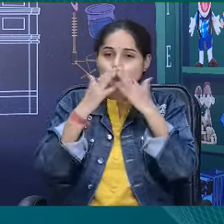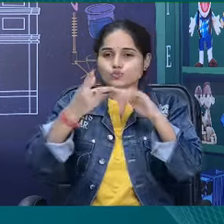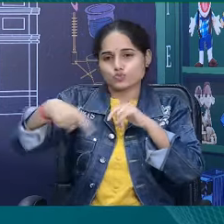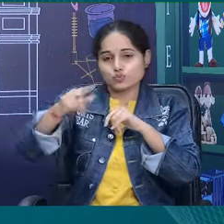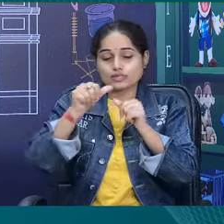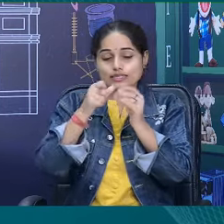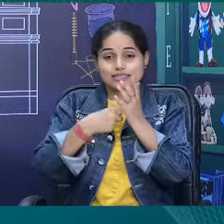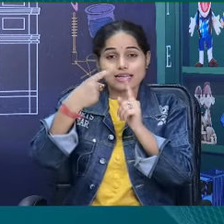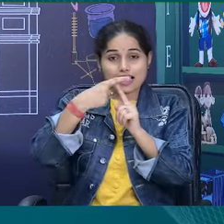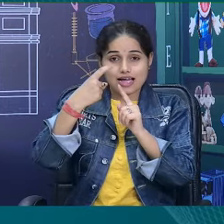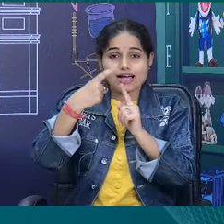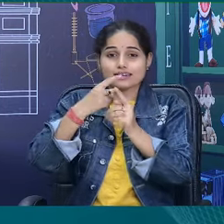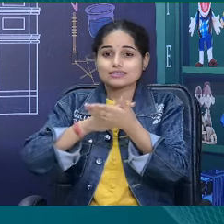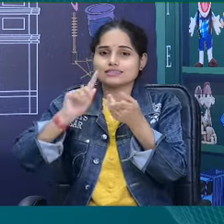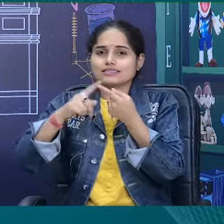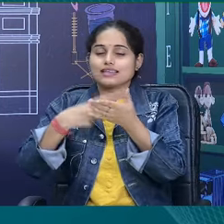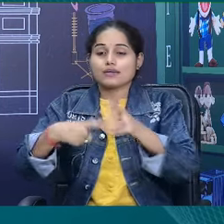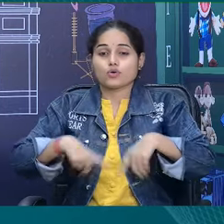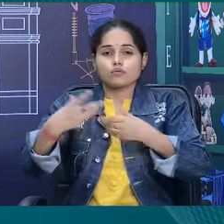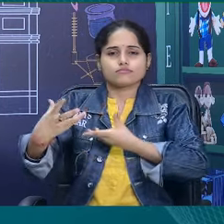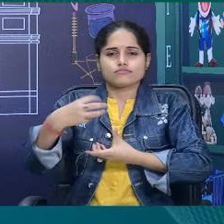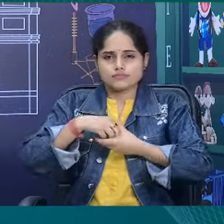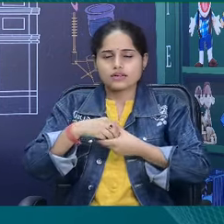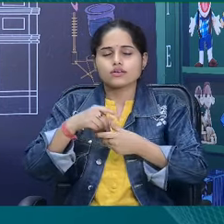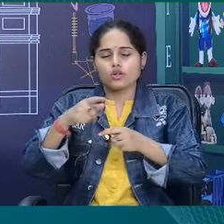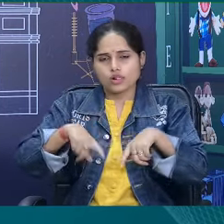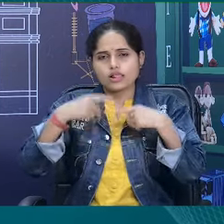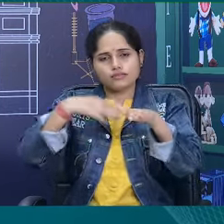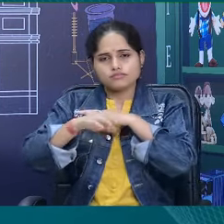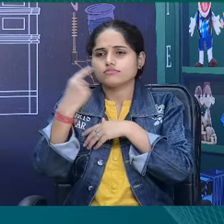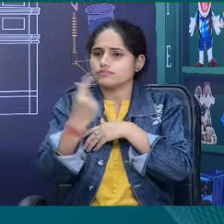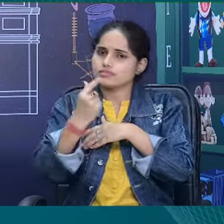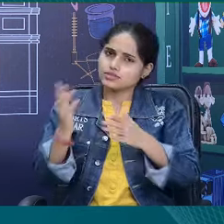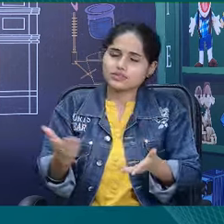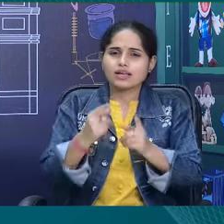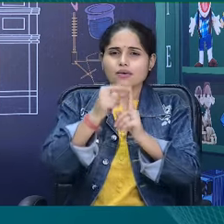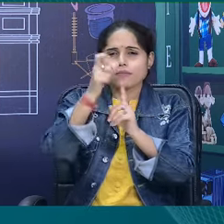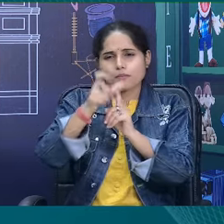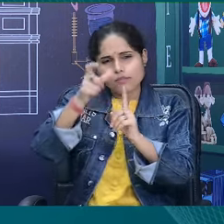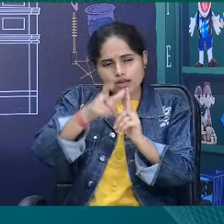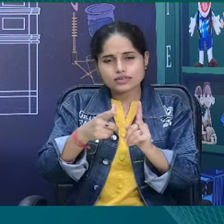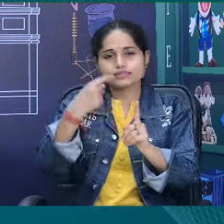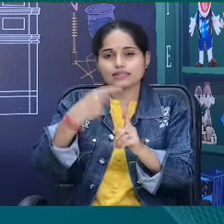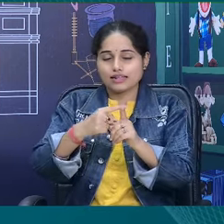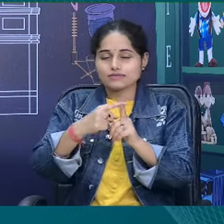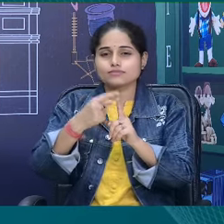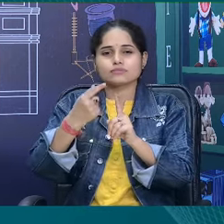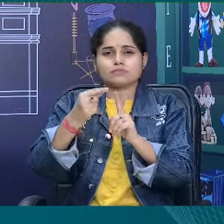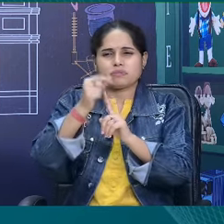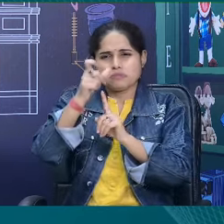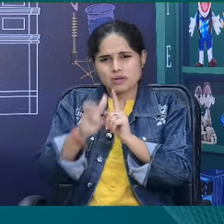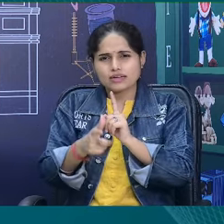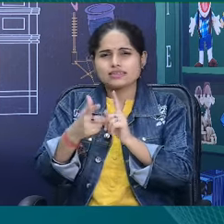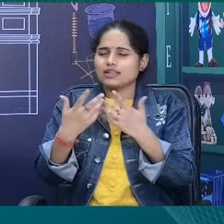थेरेपी को अपने जीवन में लाएं सो दैट यह इनके प्रोफेशनल और इनके पर्सनल जो जर्नी है इनकी उसको इजी करेगा जी